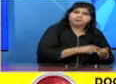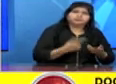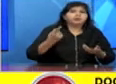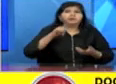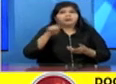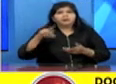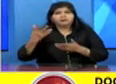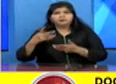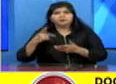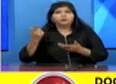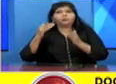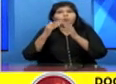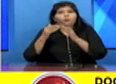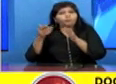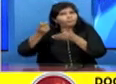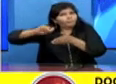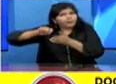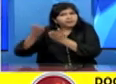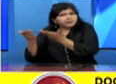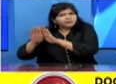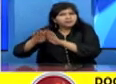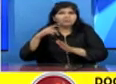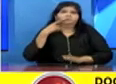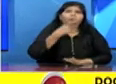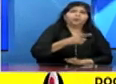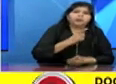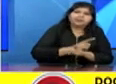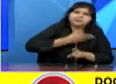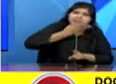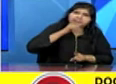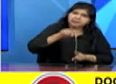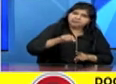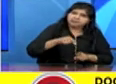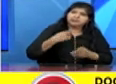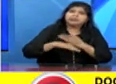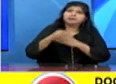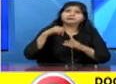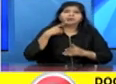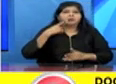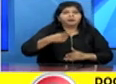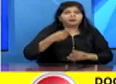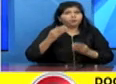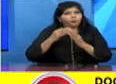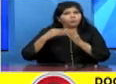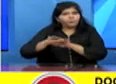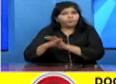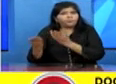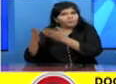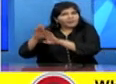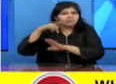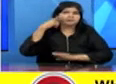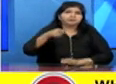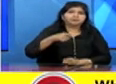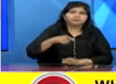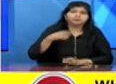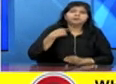तो उनको होम क्वारंटाइन का संदेश देके कैसा लेना है होम क्वारंटाइन, क्या करना है होम को जाके, ये एडवाइस करके हम उनको घर पे भेज रहे हैं। उसमें